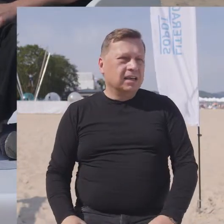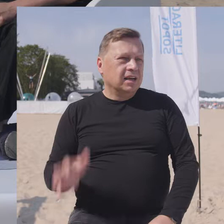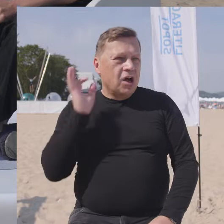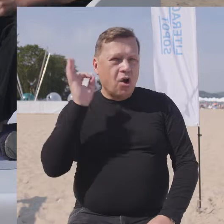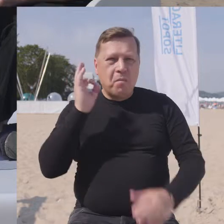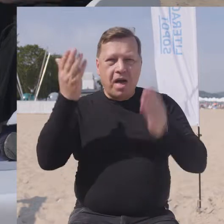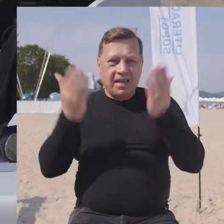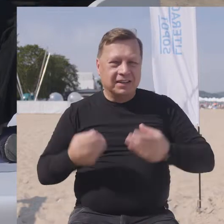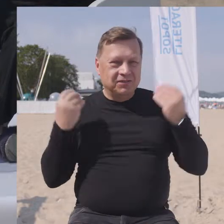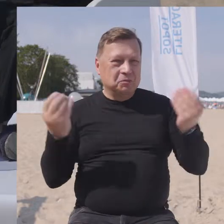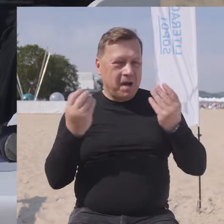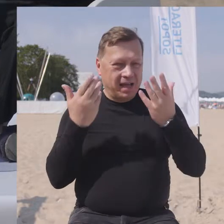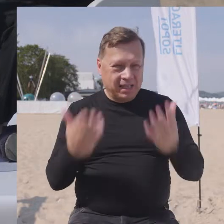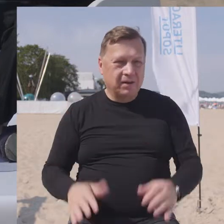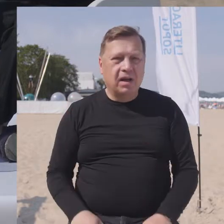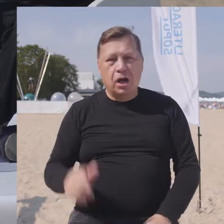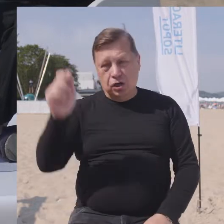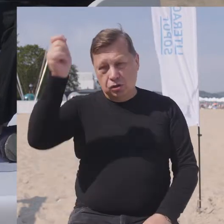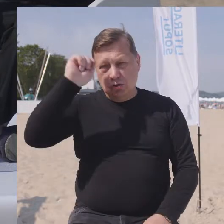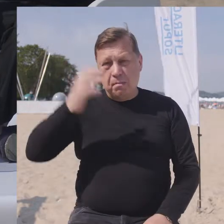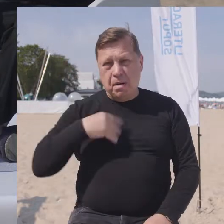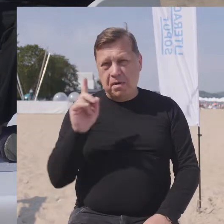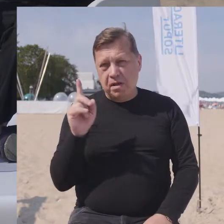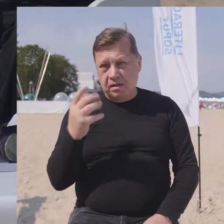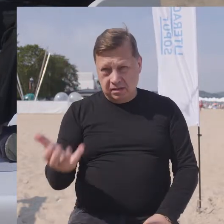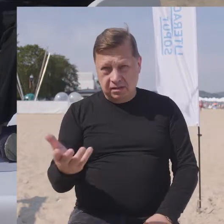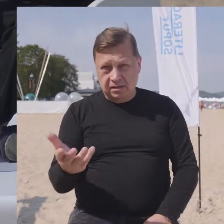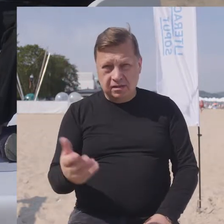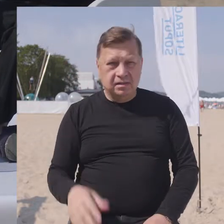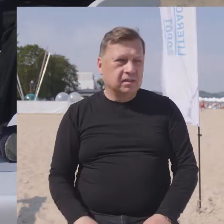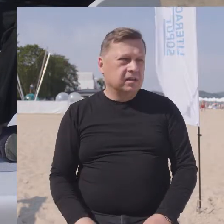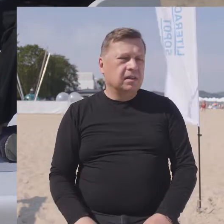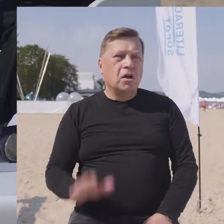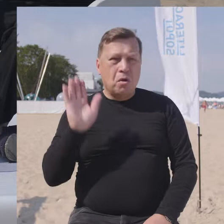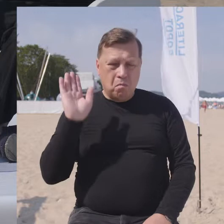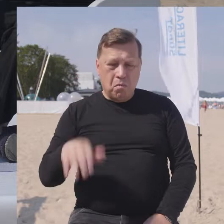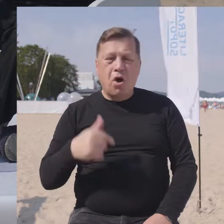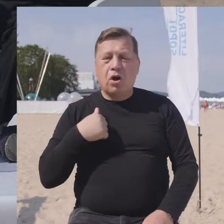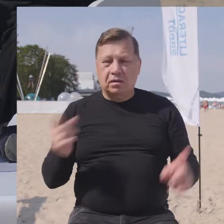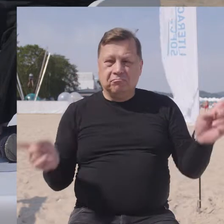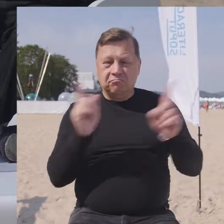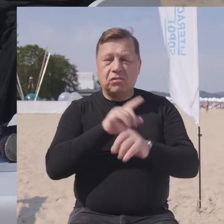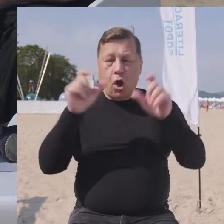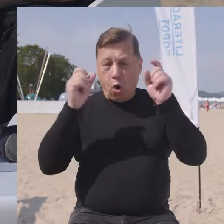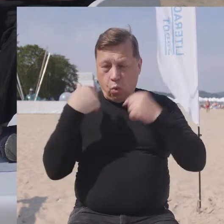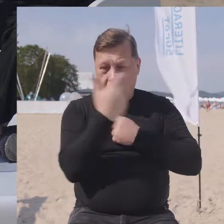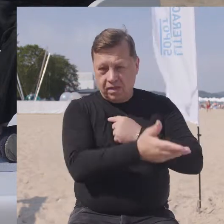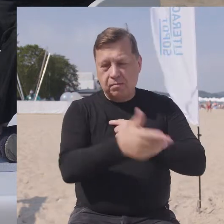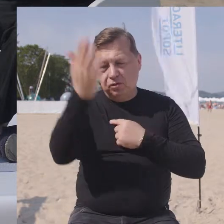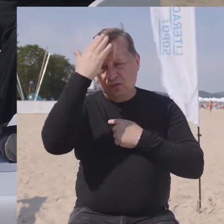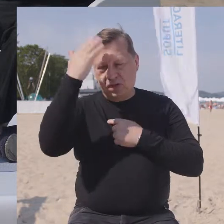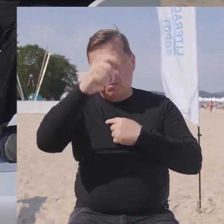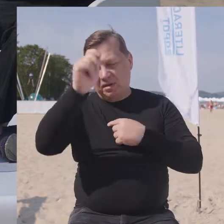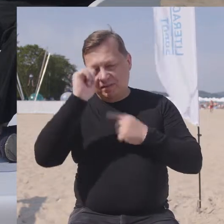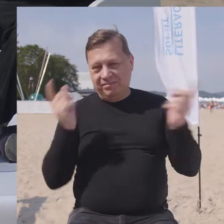Kobieto wspaniała. Mam jedną czapkę. Masz ochotę założyć? Możemy się ją potem podzielić. Ja mam okulary przeciwsłoneczne, więc